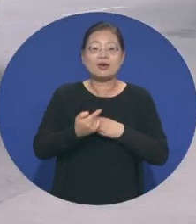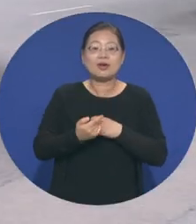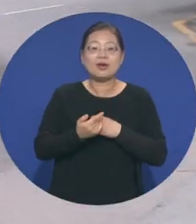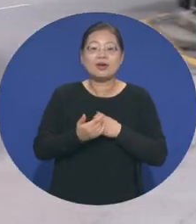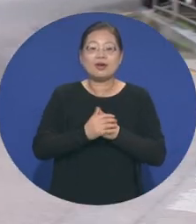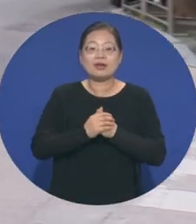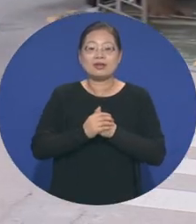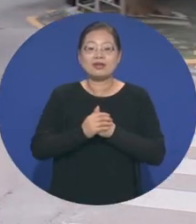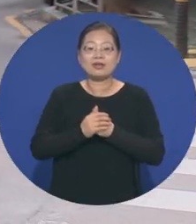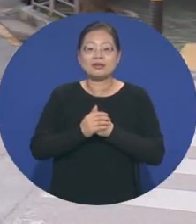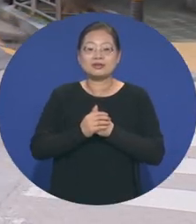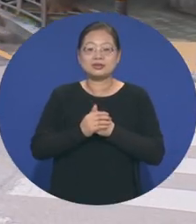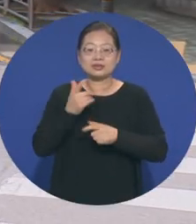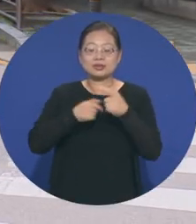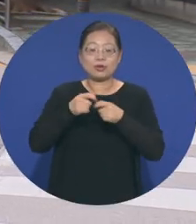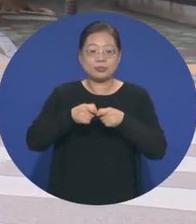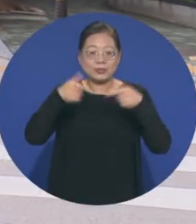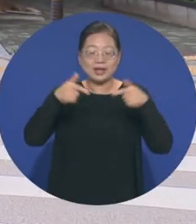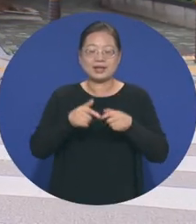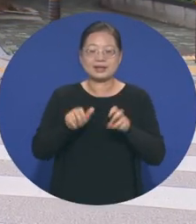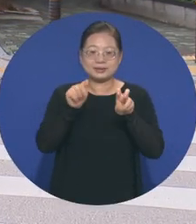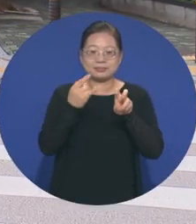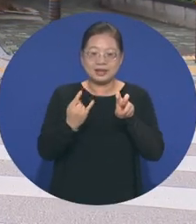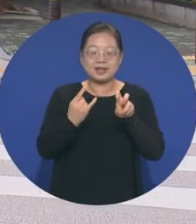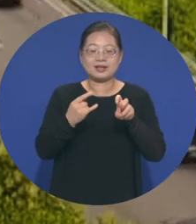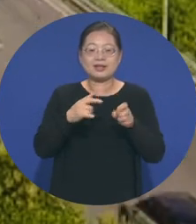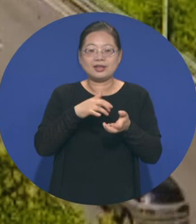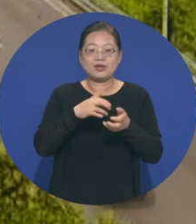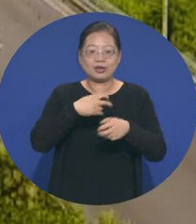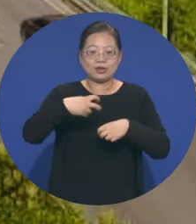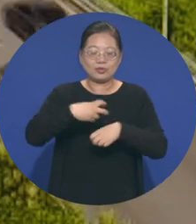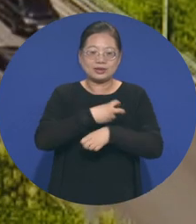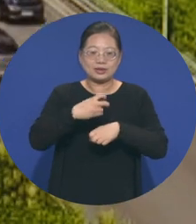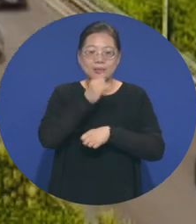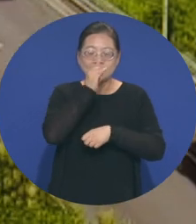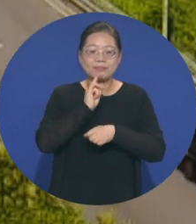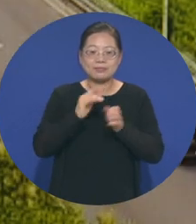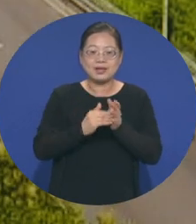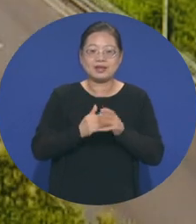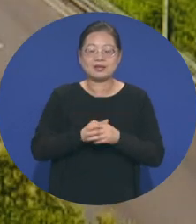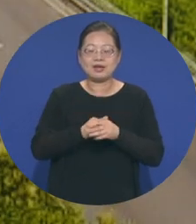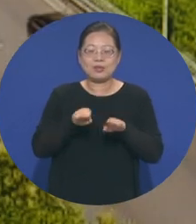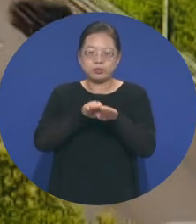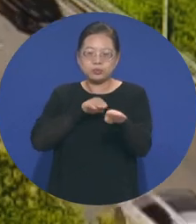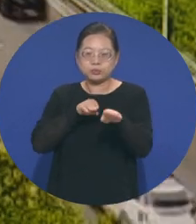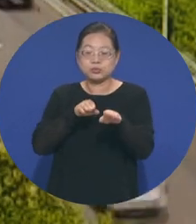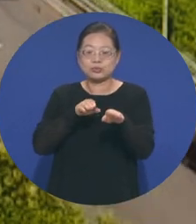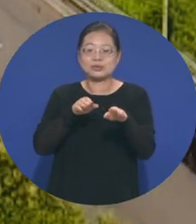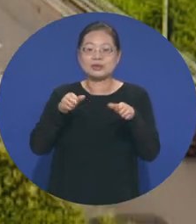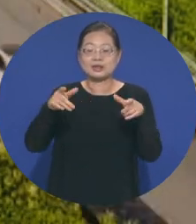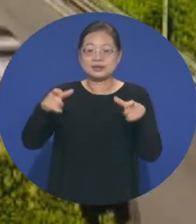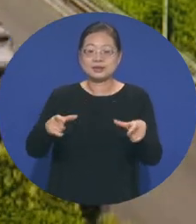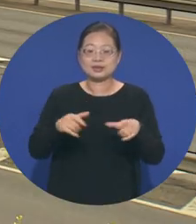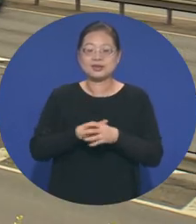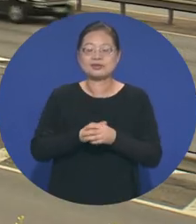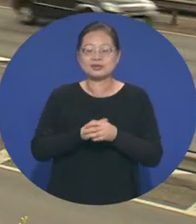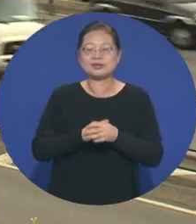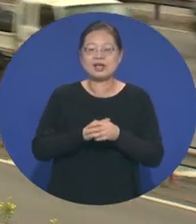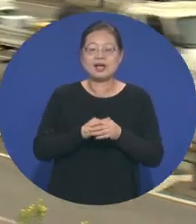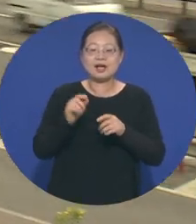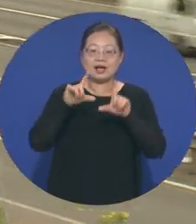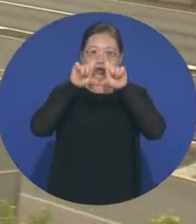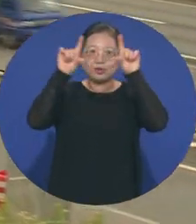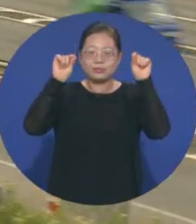횟수도 20회 늘립니다 또한 주요 고속도로와 국도의 상습 지정 구간은 도로 전광판의 우회도로